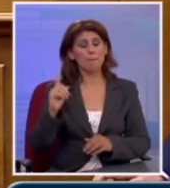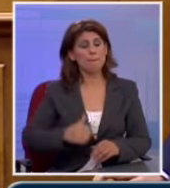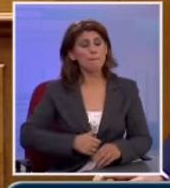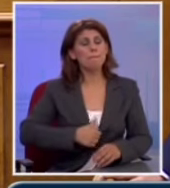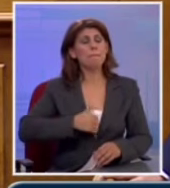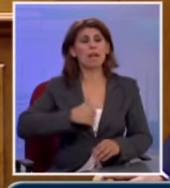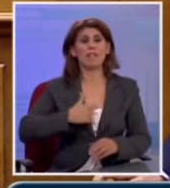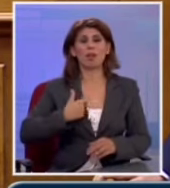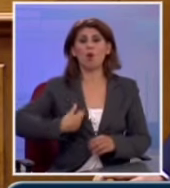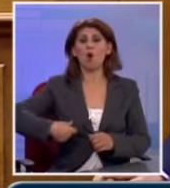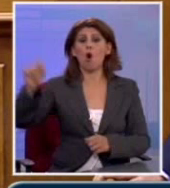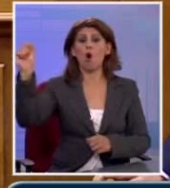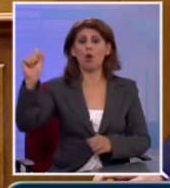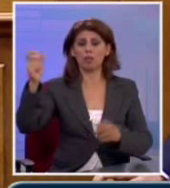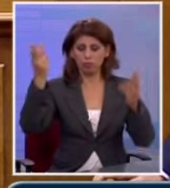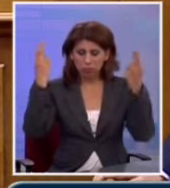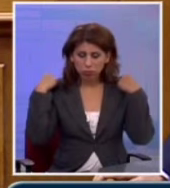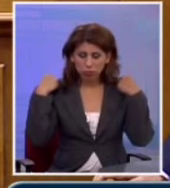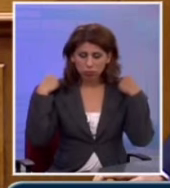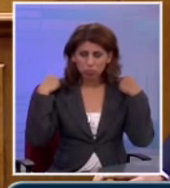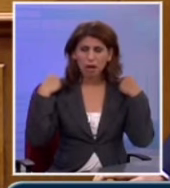στην υποτέλεια, στην αναξιοπρέπεια